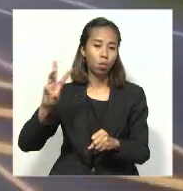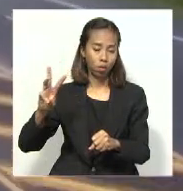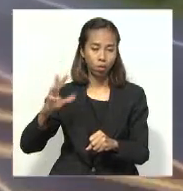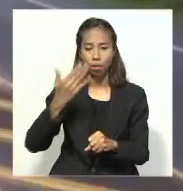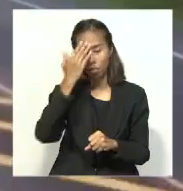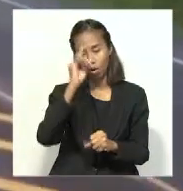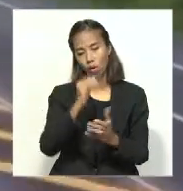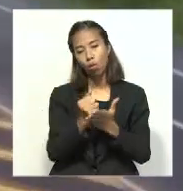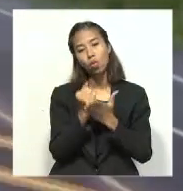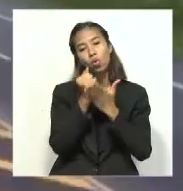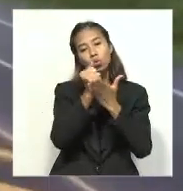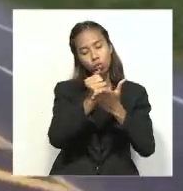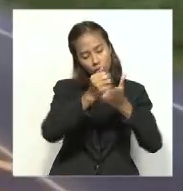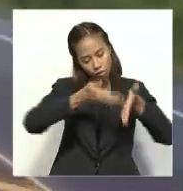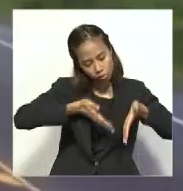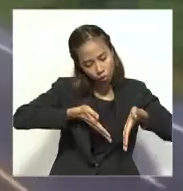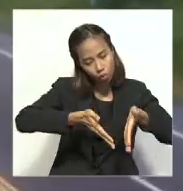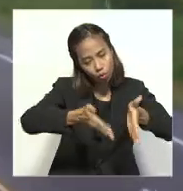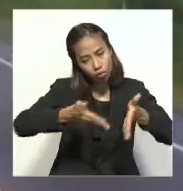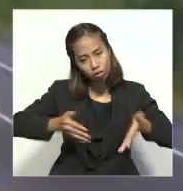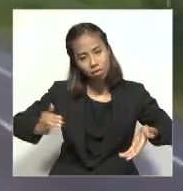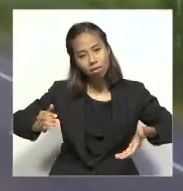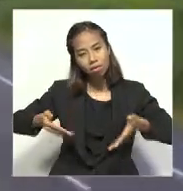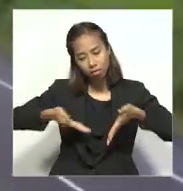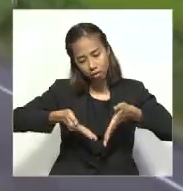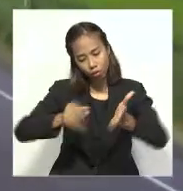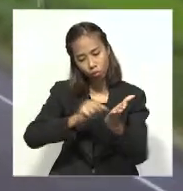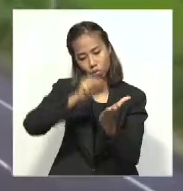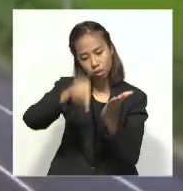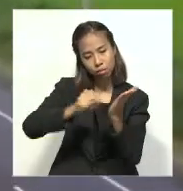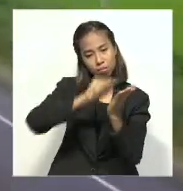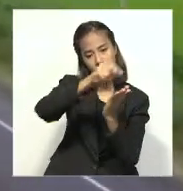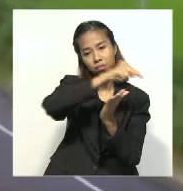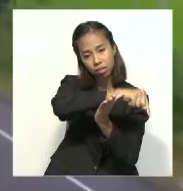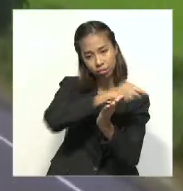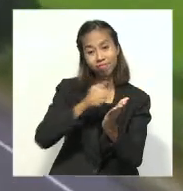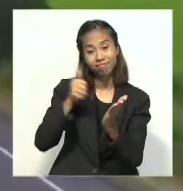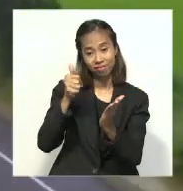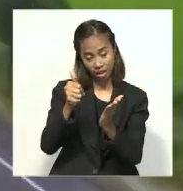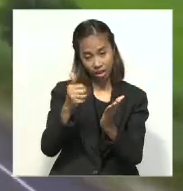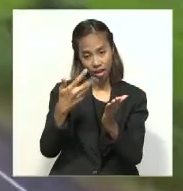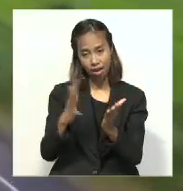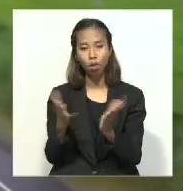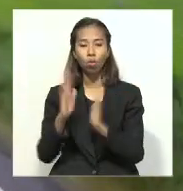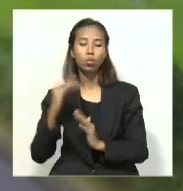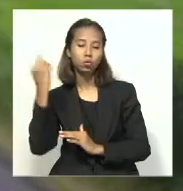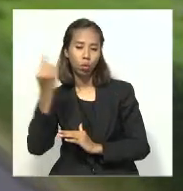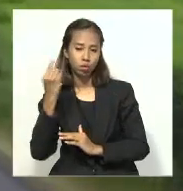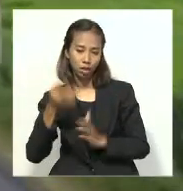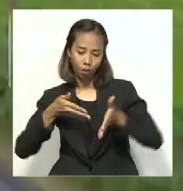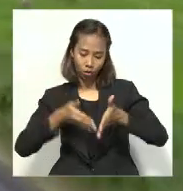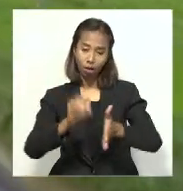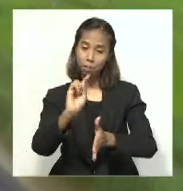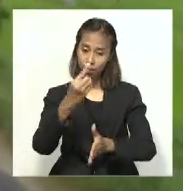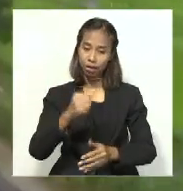มโยงการขนส่งเส้นทางโลจิสติกลดค่าใช้จ่ายในการเดินทางและเป็นการเพิ่มการท่องเที่ยวในเส้นทางใหม่